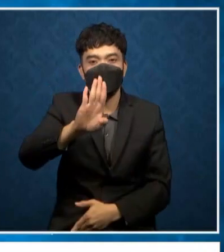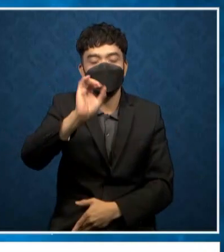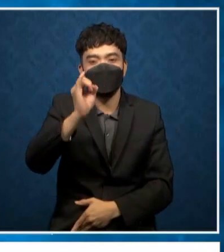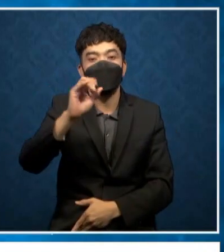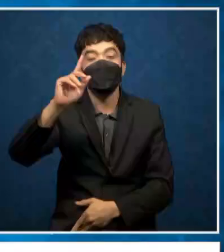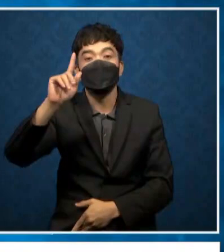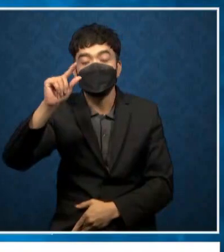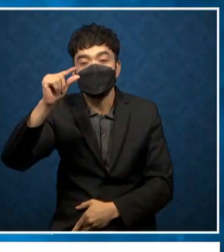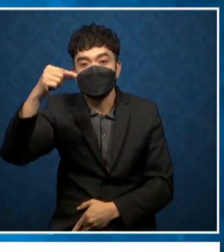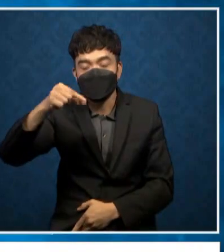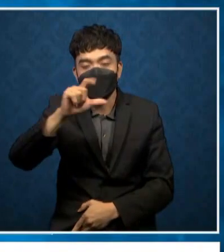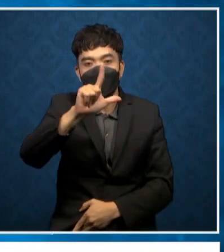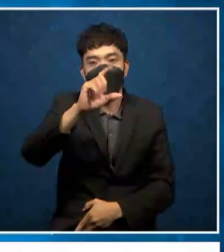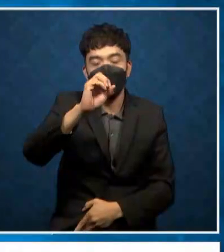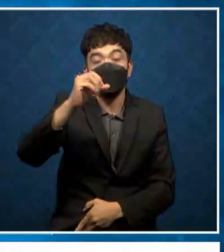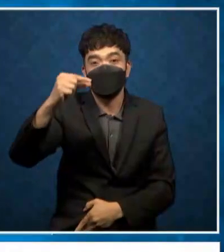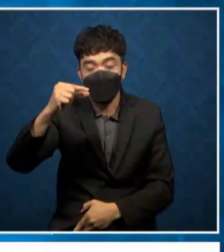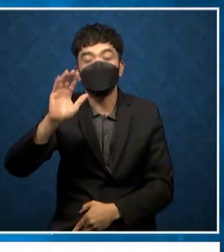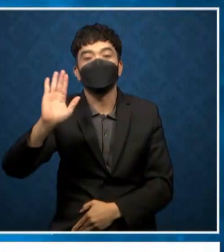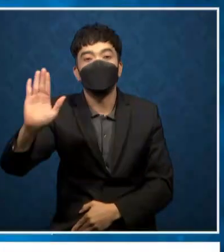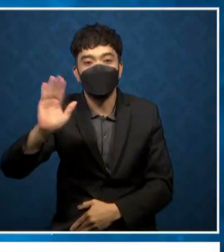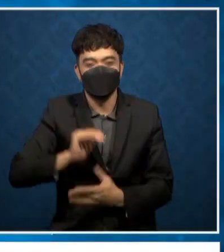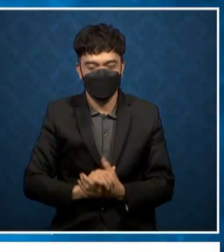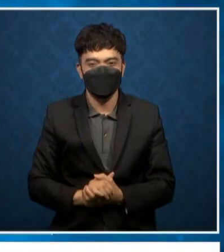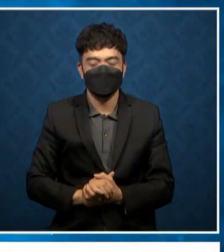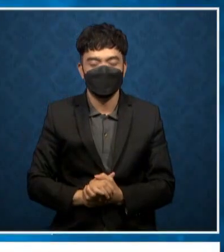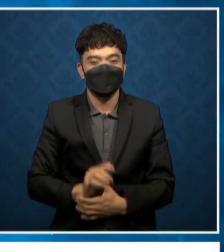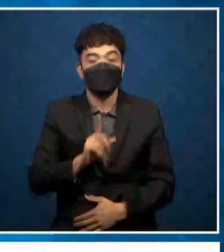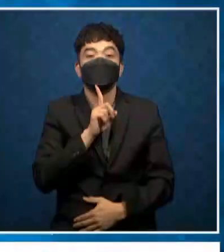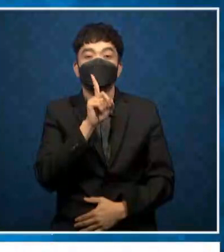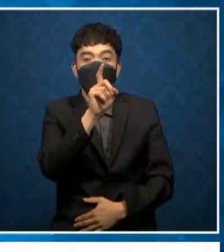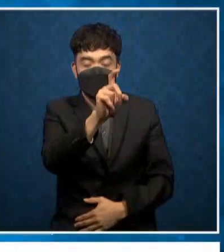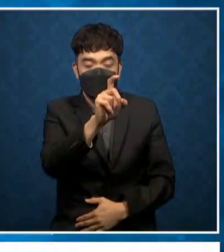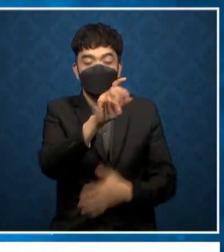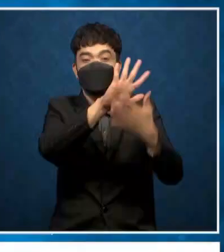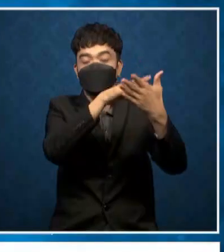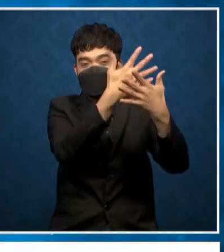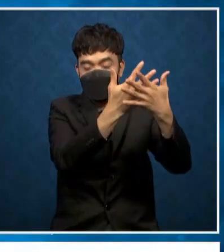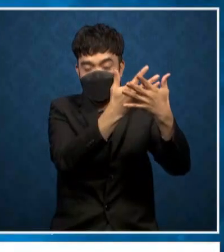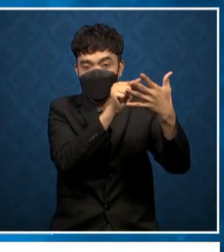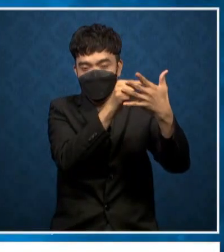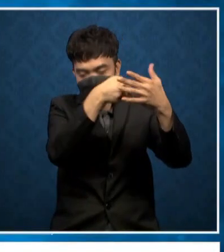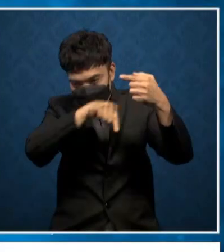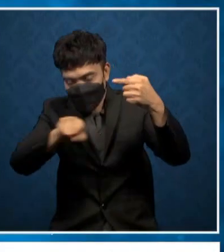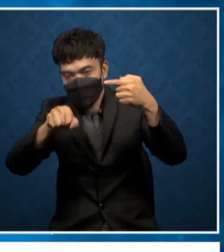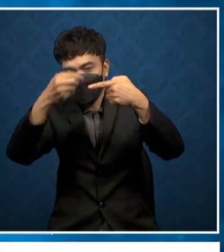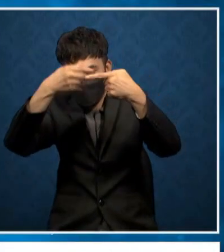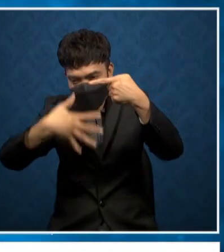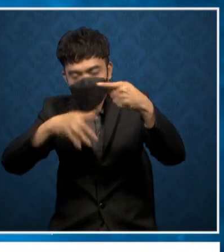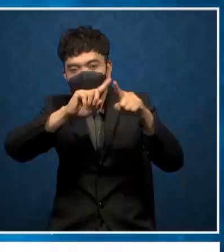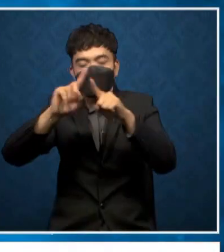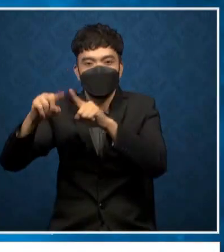็ผมจะขอถามหนวยที่รัผดชอบตั้งแผนย่อยและกจกรรมเป็รู้ประเทศนะครั